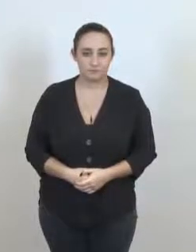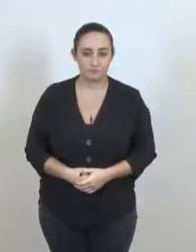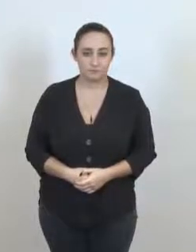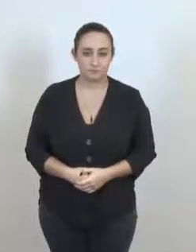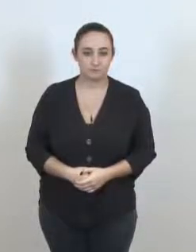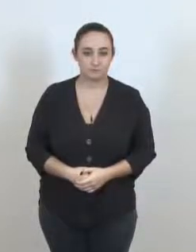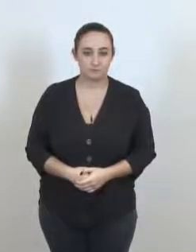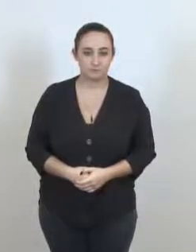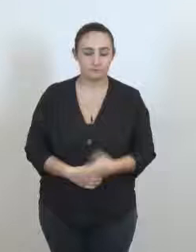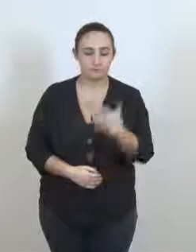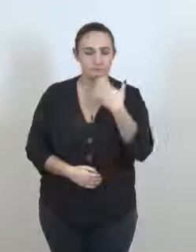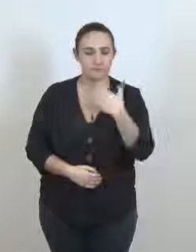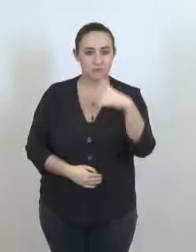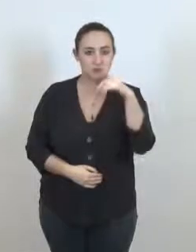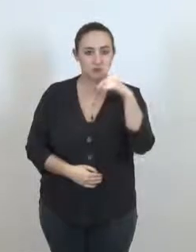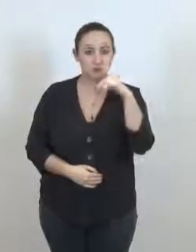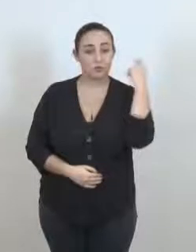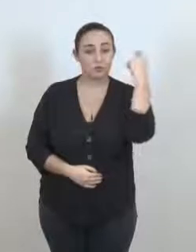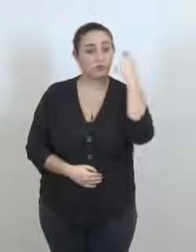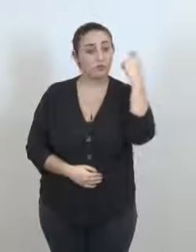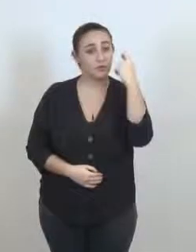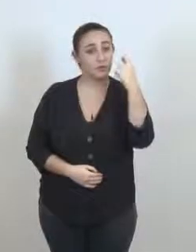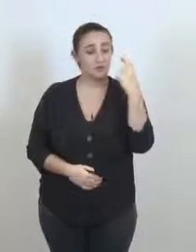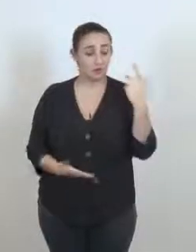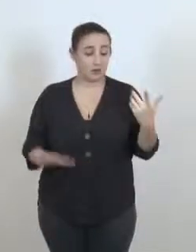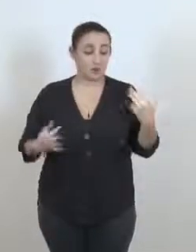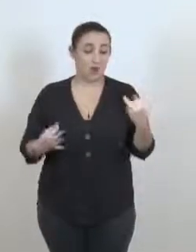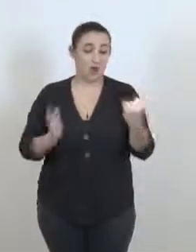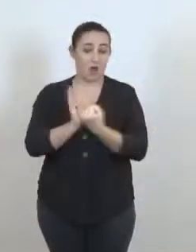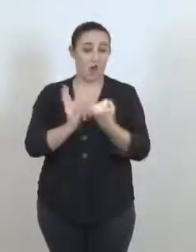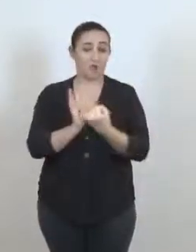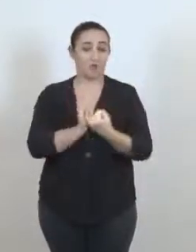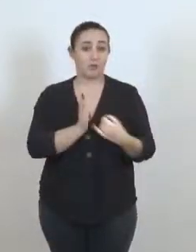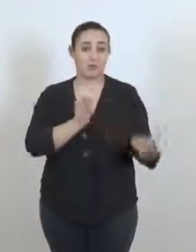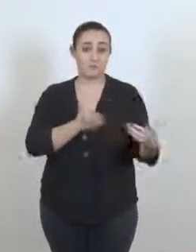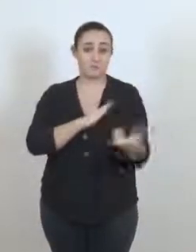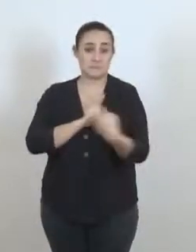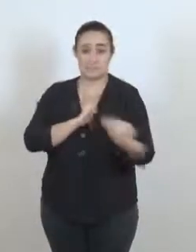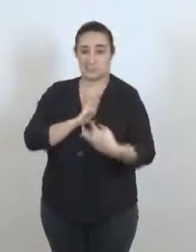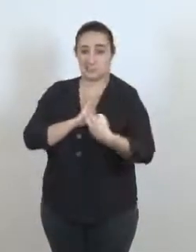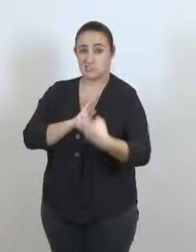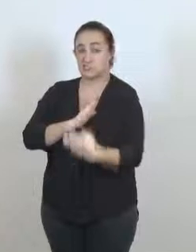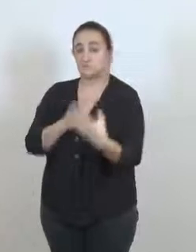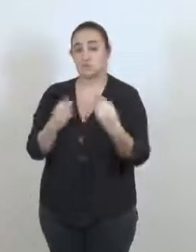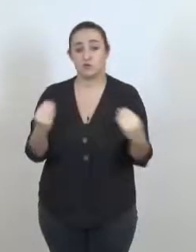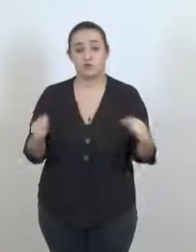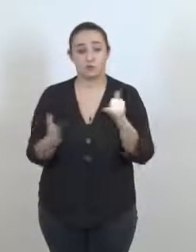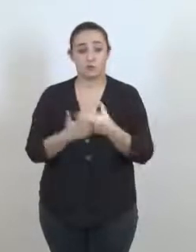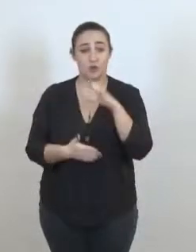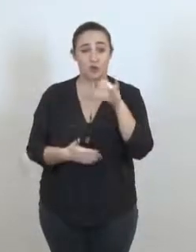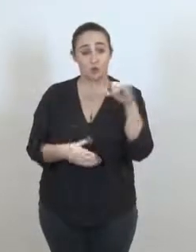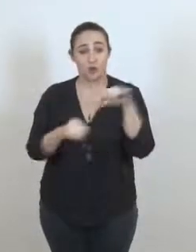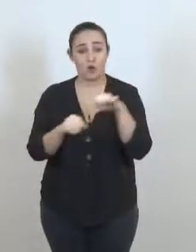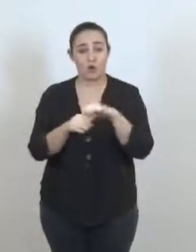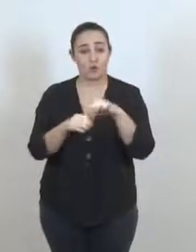Oui, merci Monsieur le Président. Alors à l'heure du racket fiscal grandissant, le dispositif de conversion au bioéthanol régional est une mesure qui va dans le sens de plus de